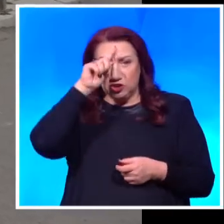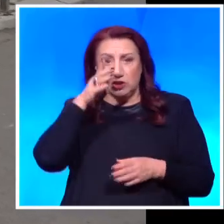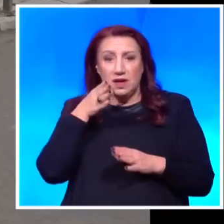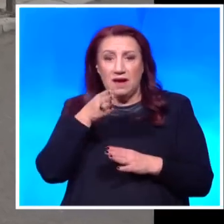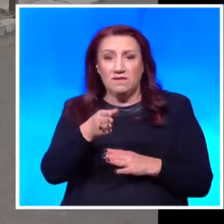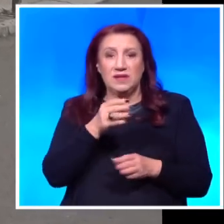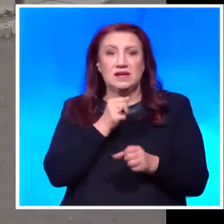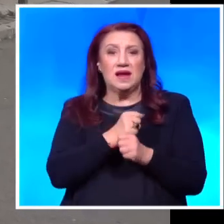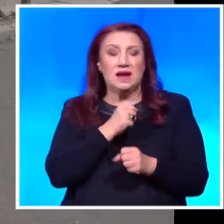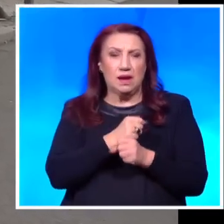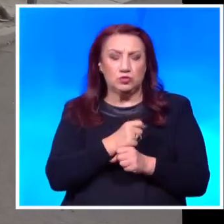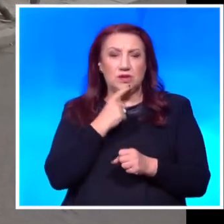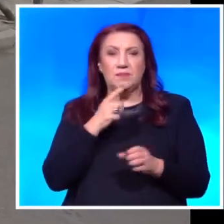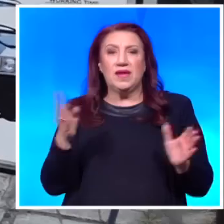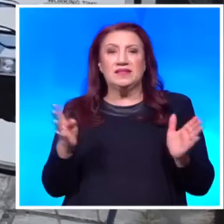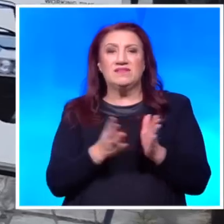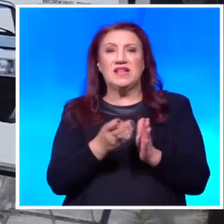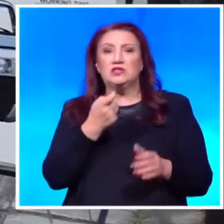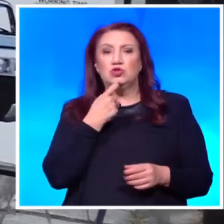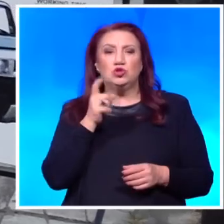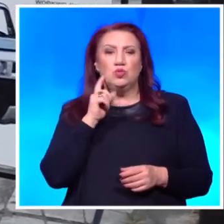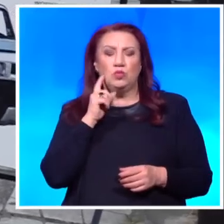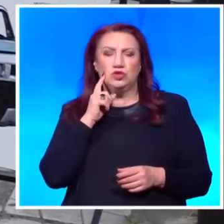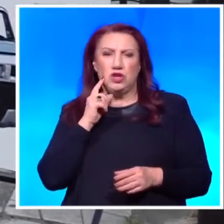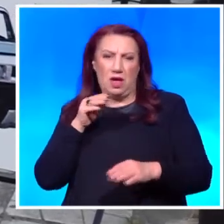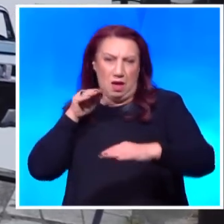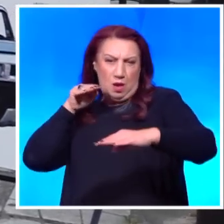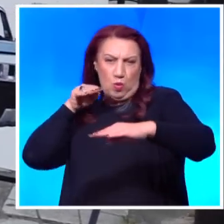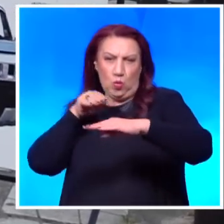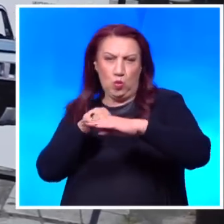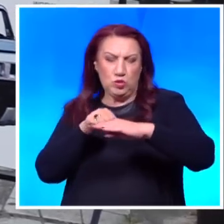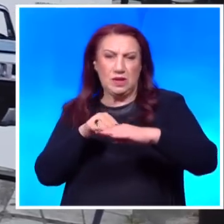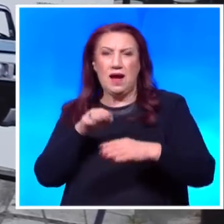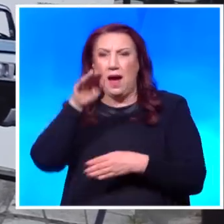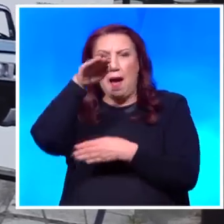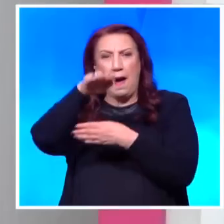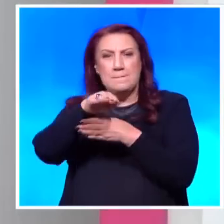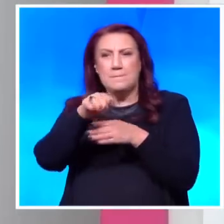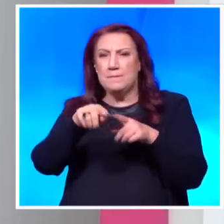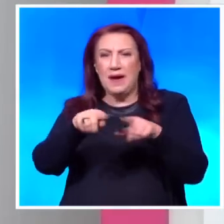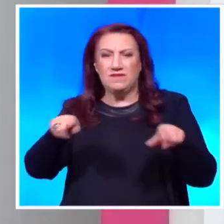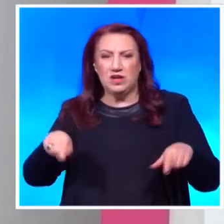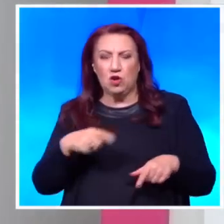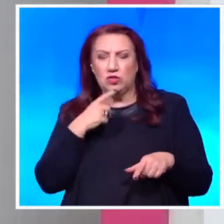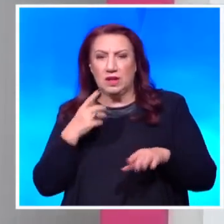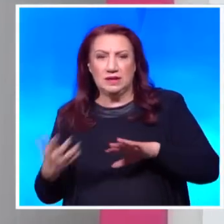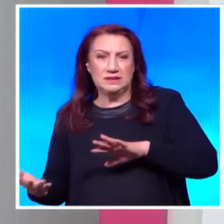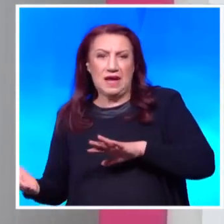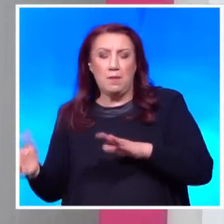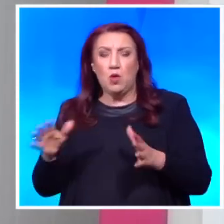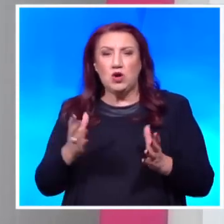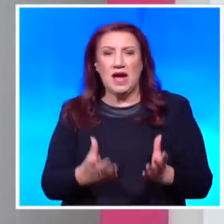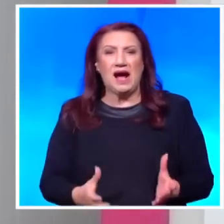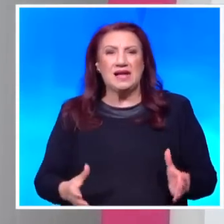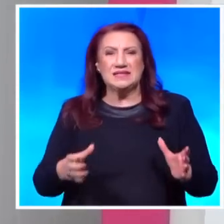когато 19-годишният водач се удря в павилиона. При удара джипът съборил казан с вряща вода, който